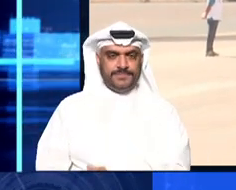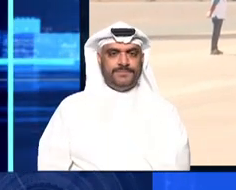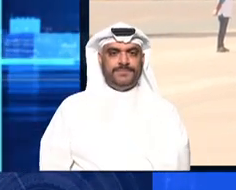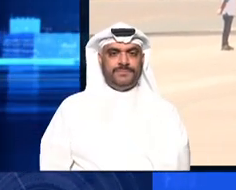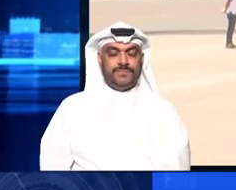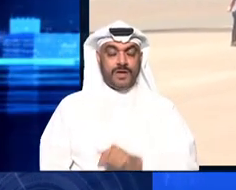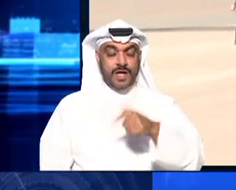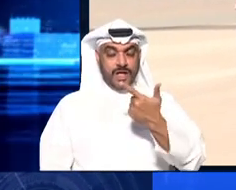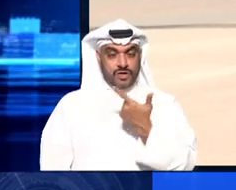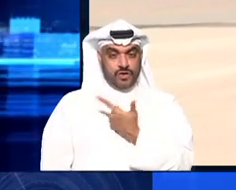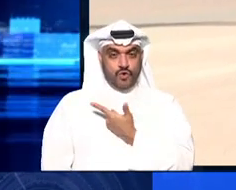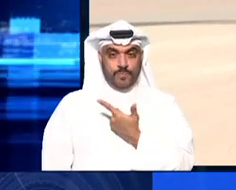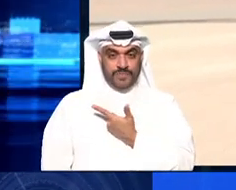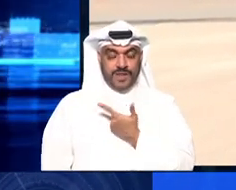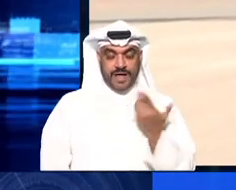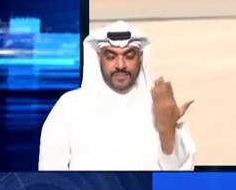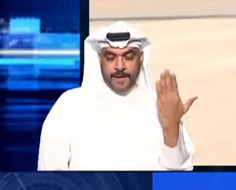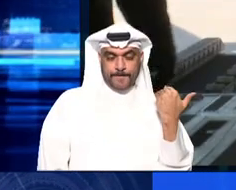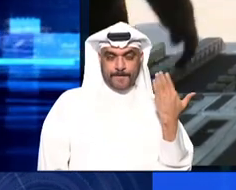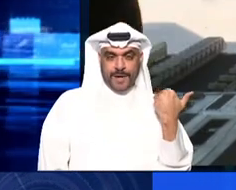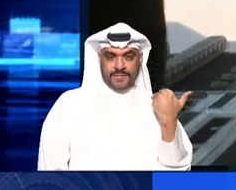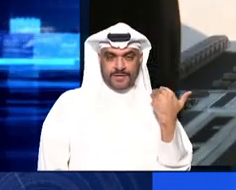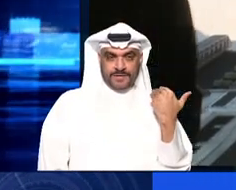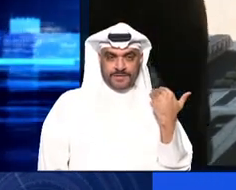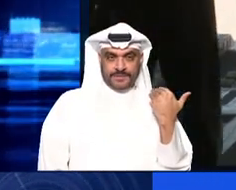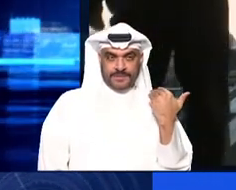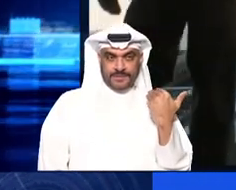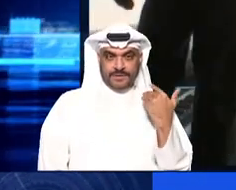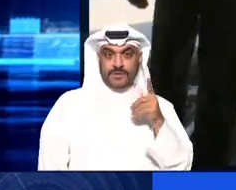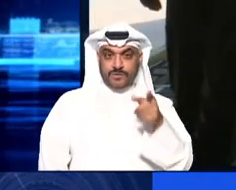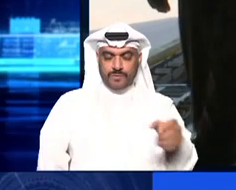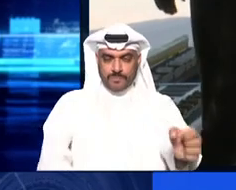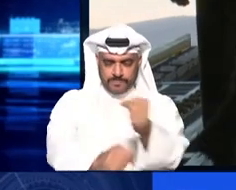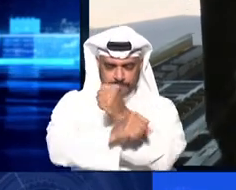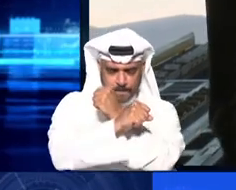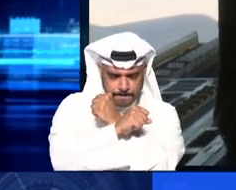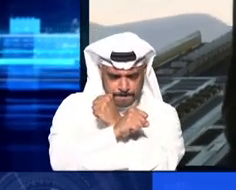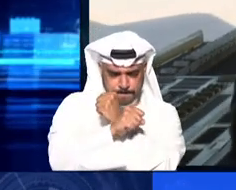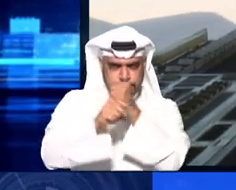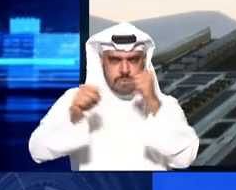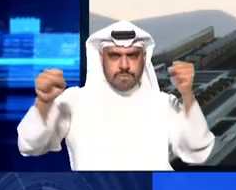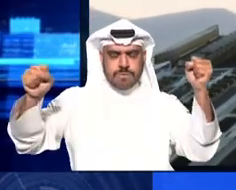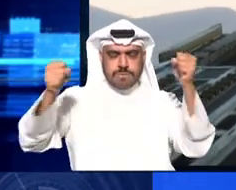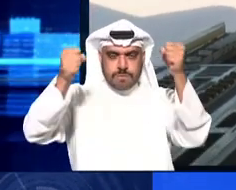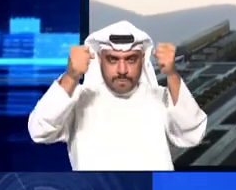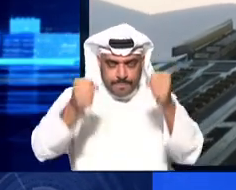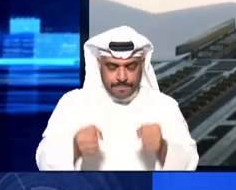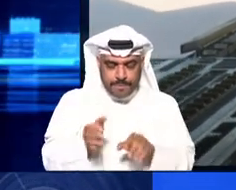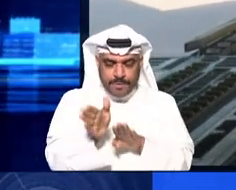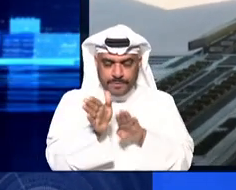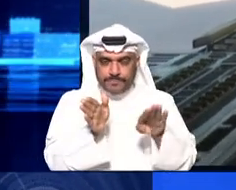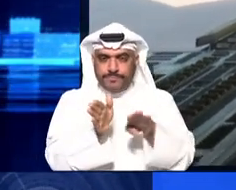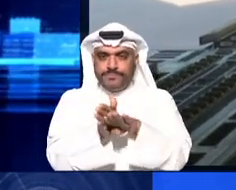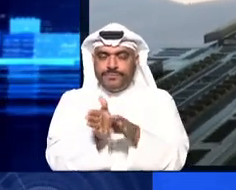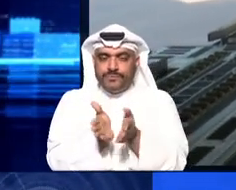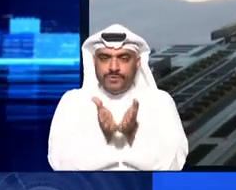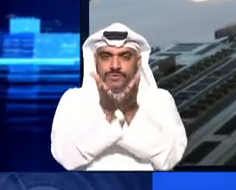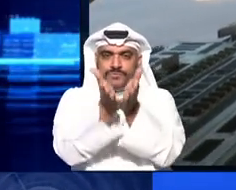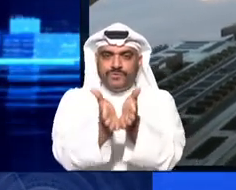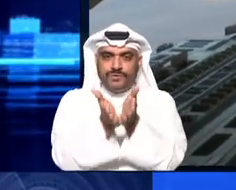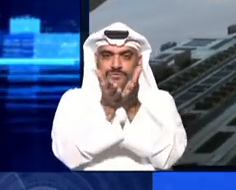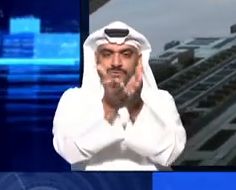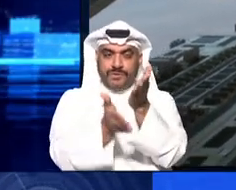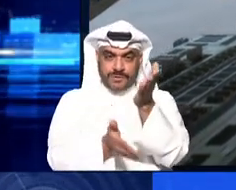يوم الثلاثاء الماضي عندما حصل هذا التفجير في مرفأ بيروت لابد